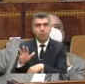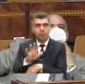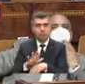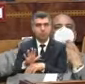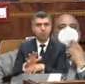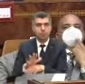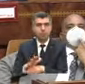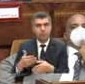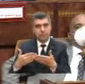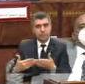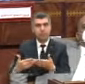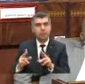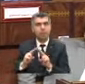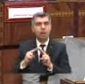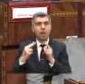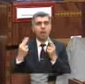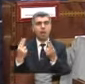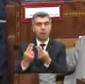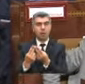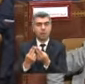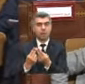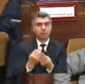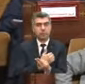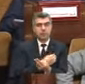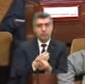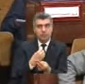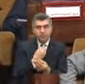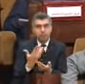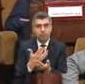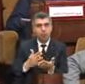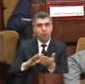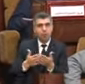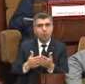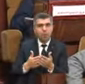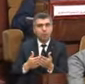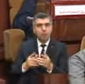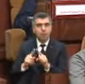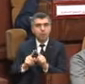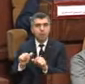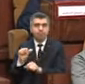ظل ما يعرفه العالم من مخاطر صحية وتقلبات اجتماعية.